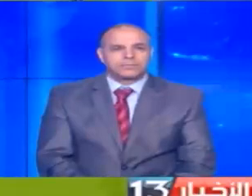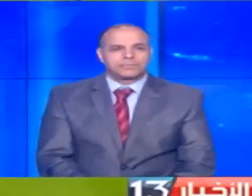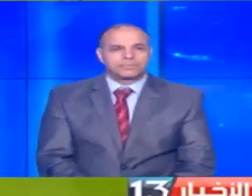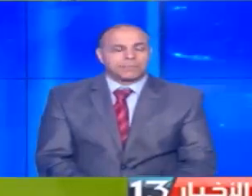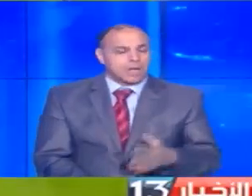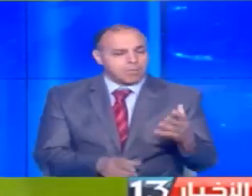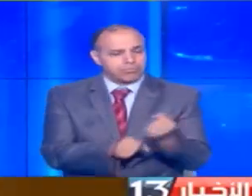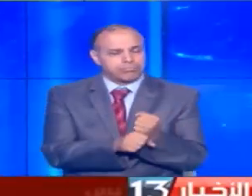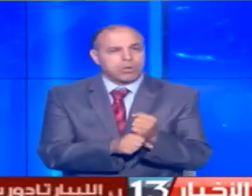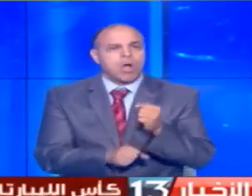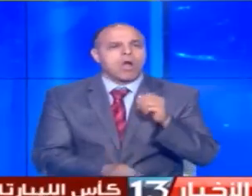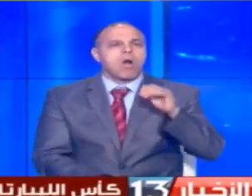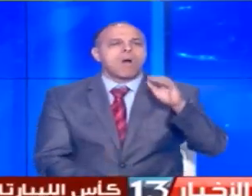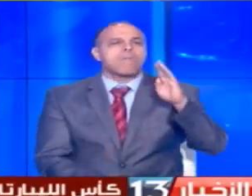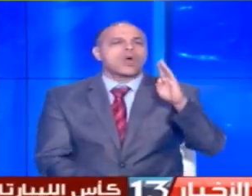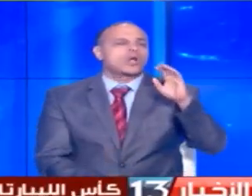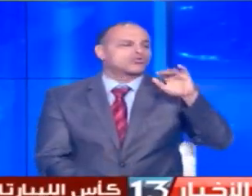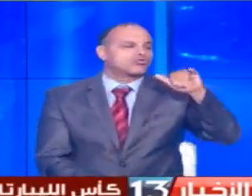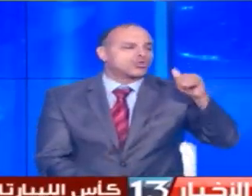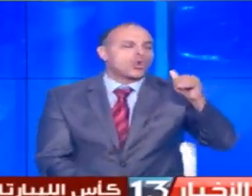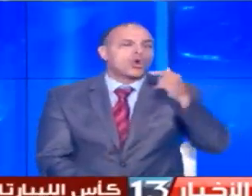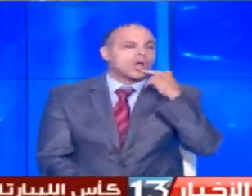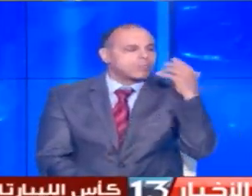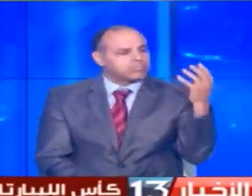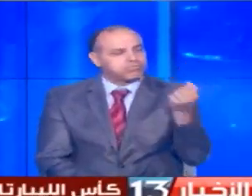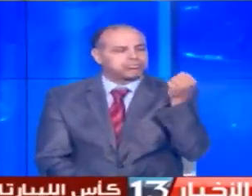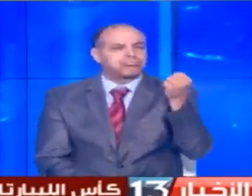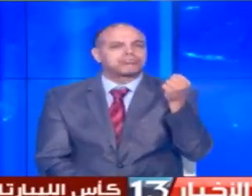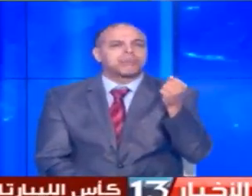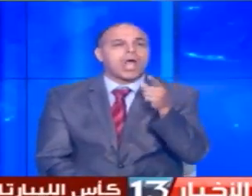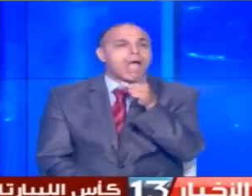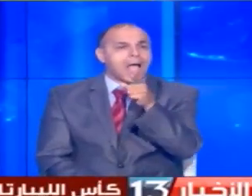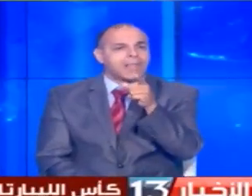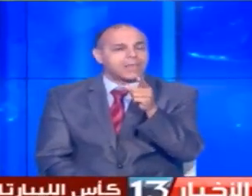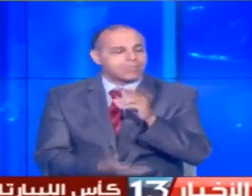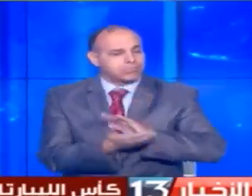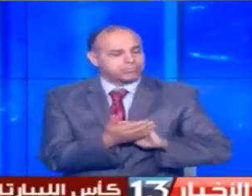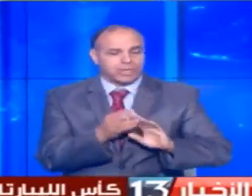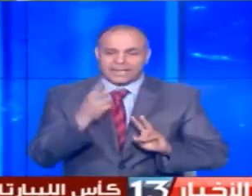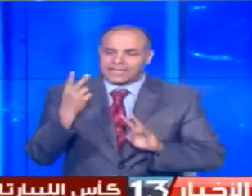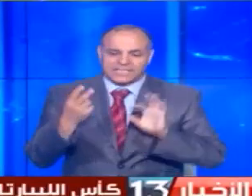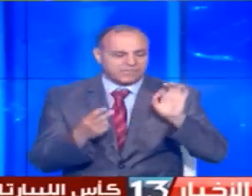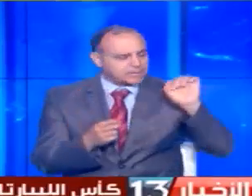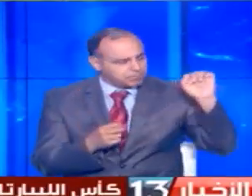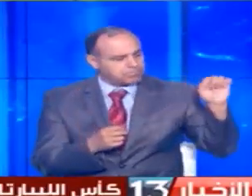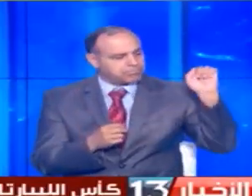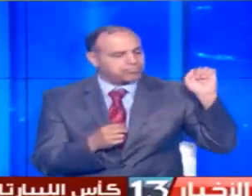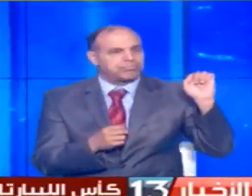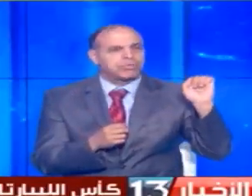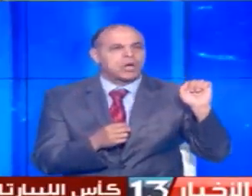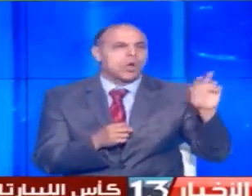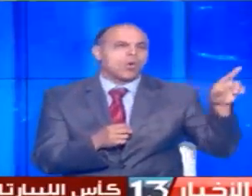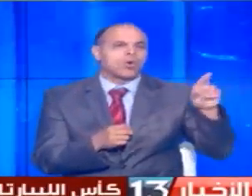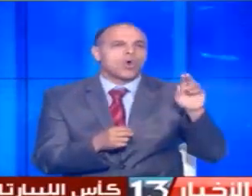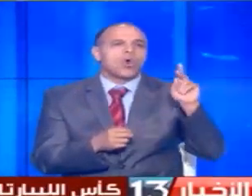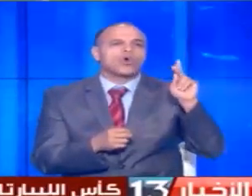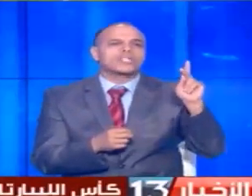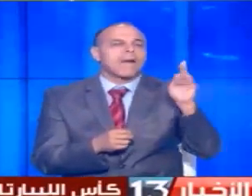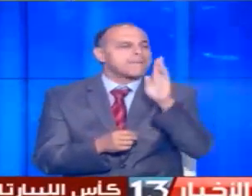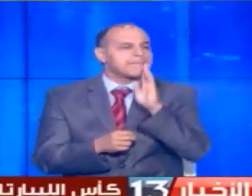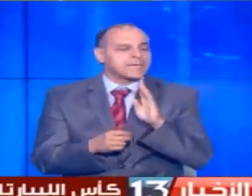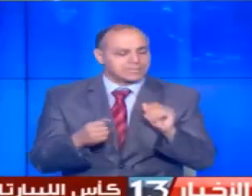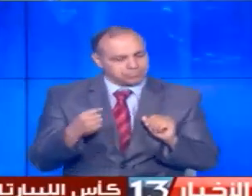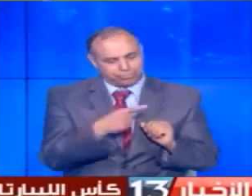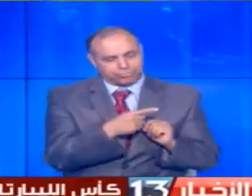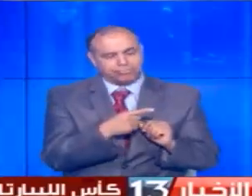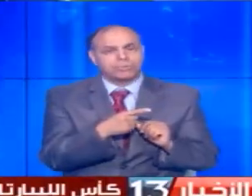حقق بوكا جونيورز الأرجنتيني المهم لينجح في انتزاع انتصار استقر على هدفين نظيفين في شباك ضيفه كروزيرو البرازيلي في ذهاب